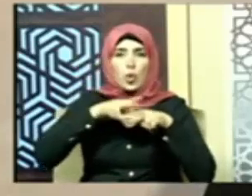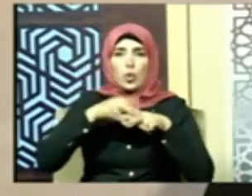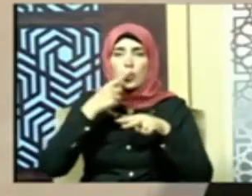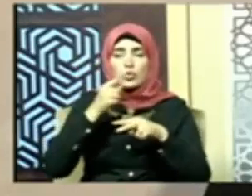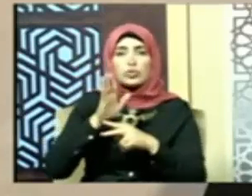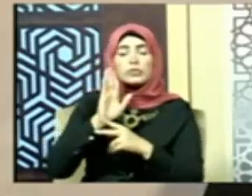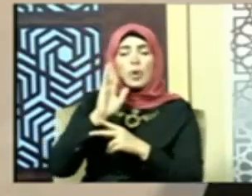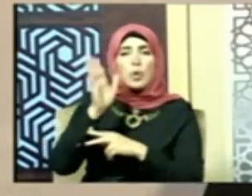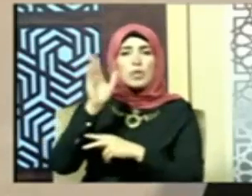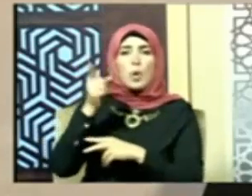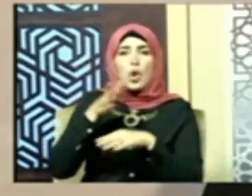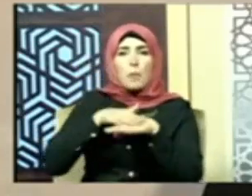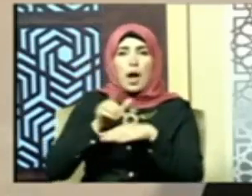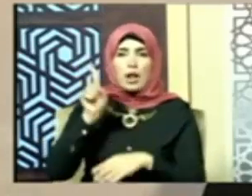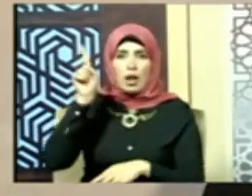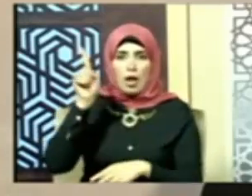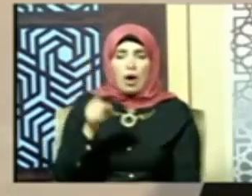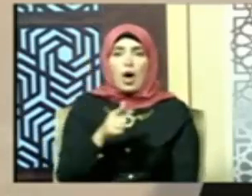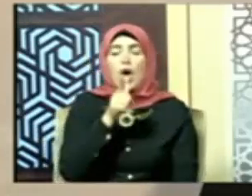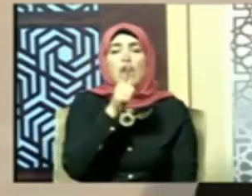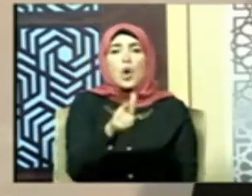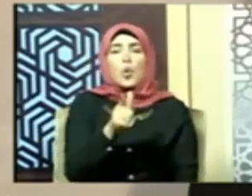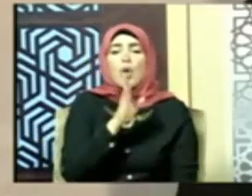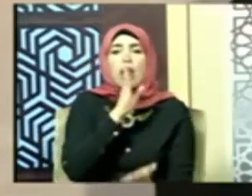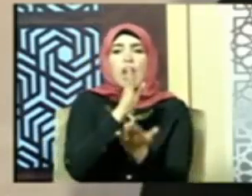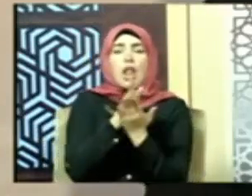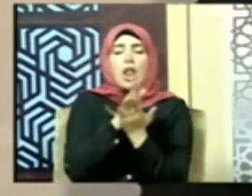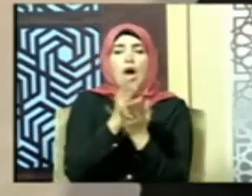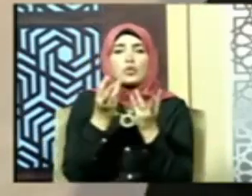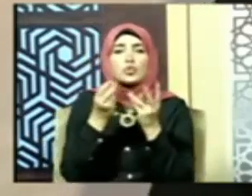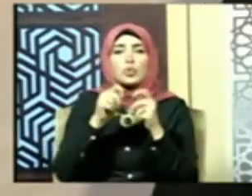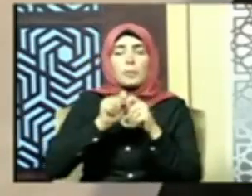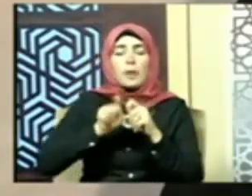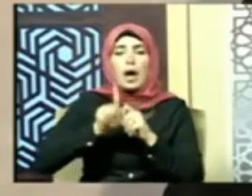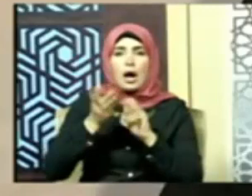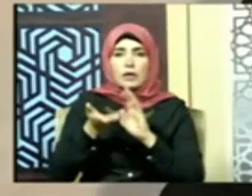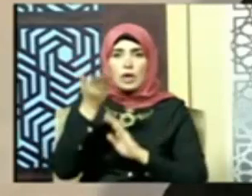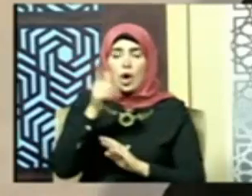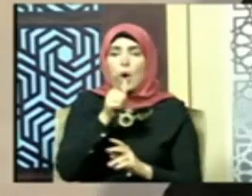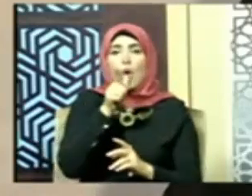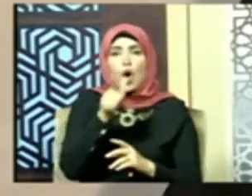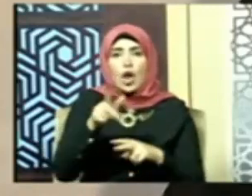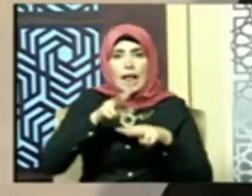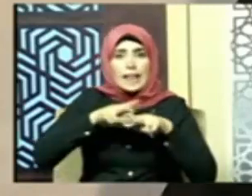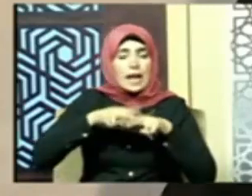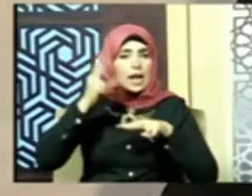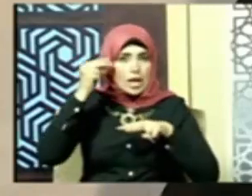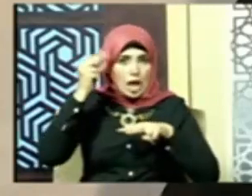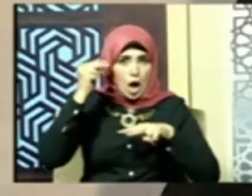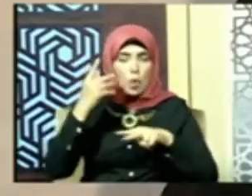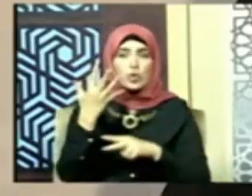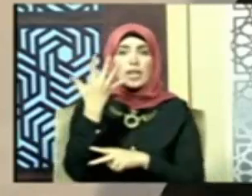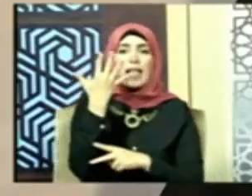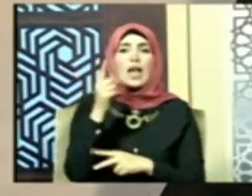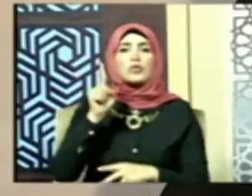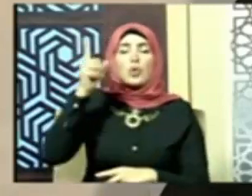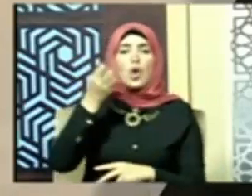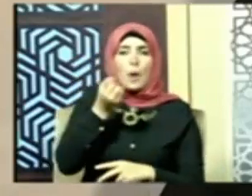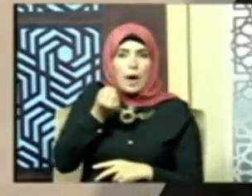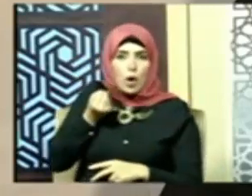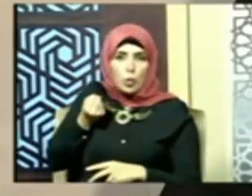الله، حيث يقول الحق سبحانه: وقالت اليهود يد الله